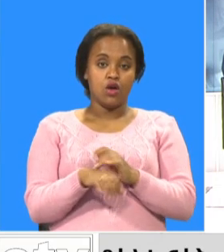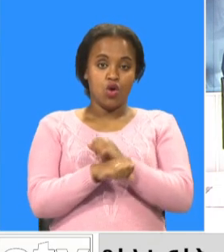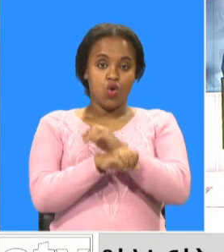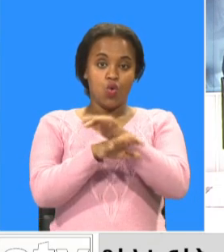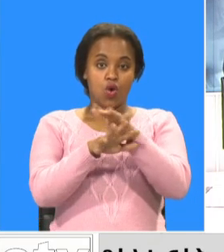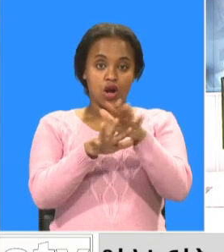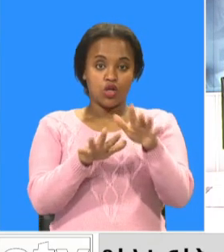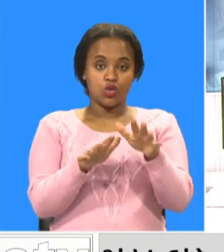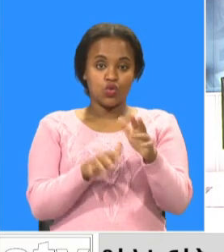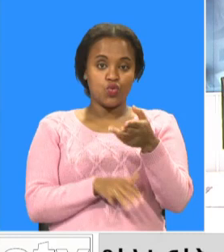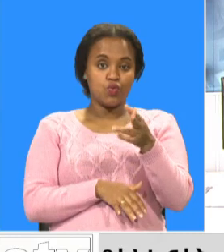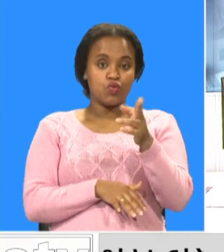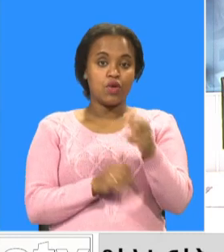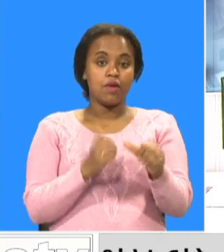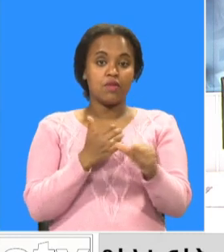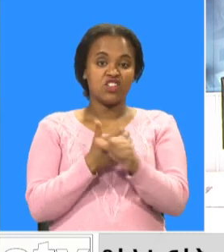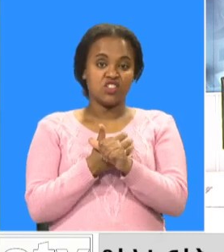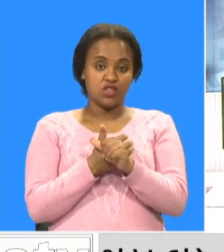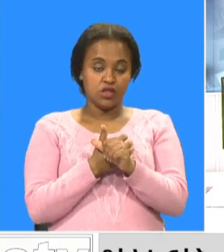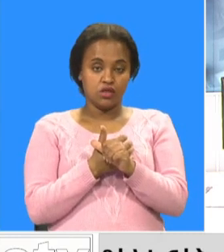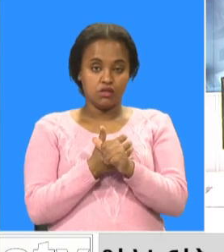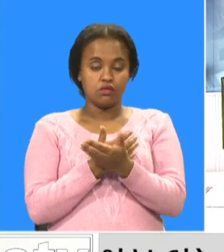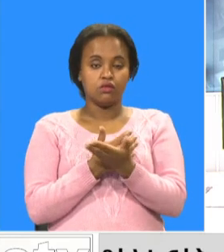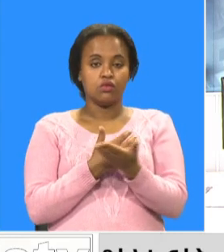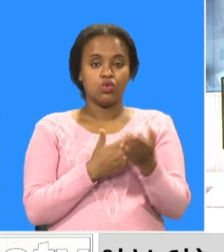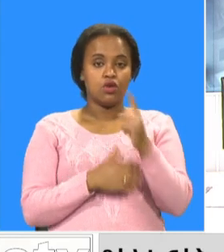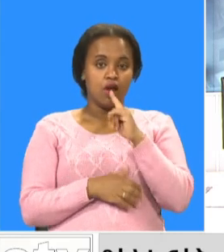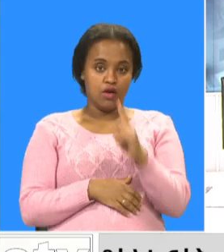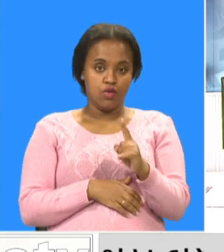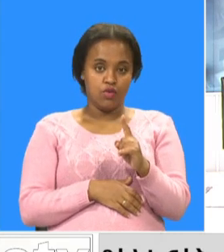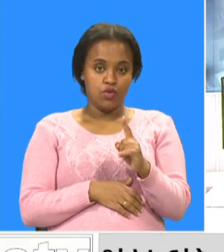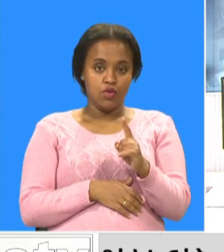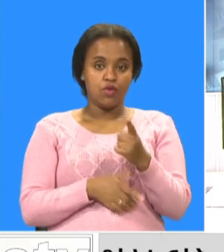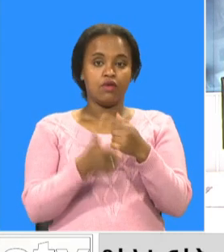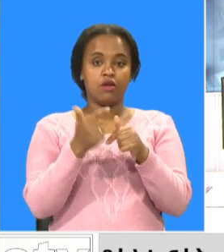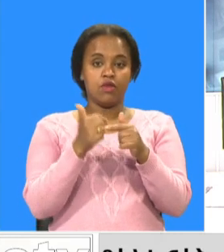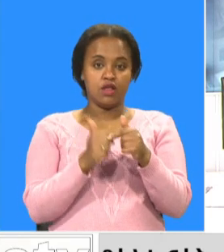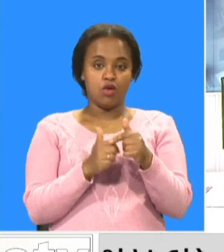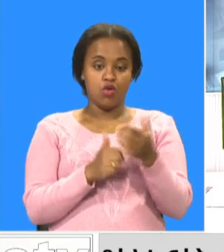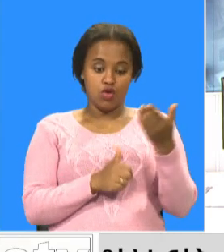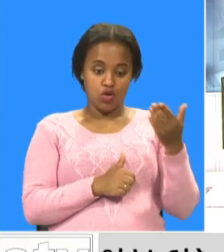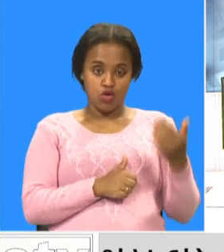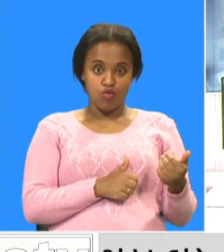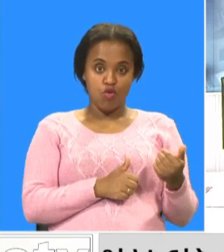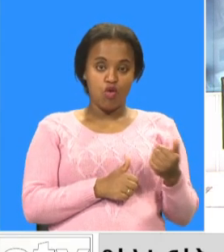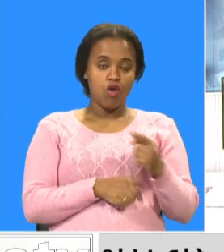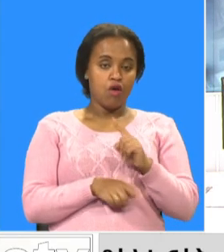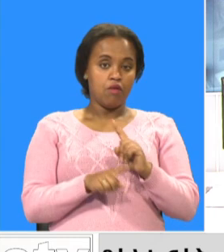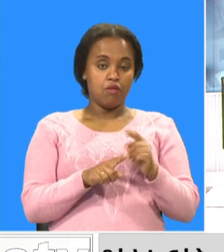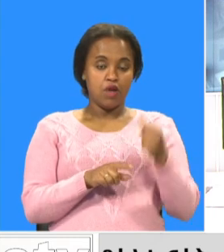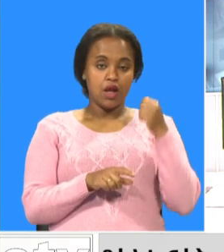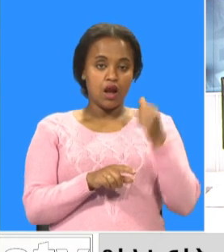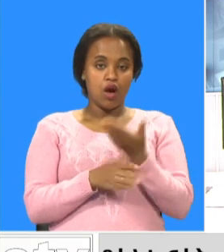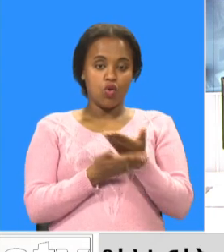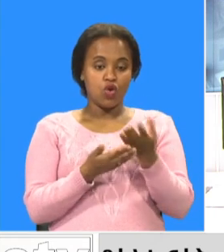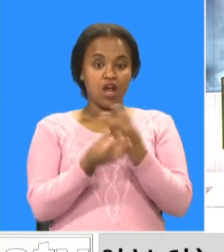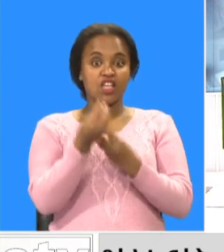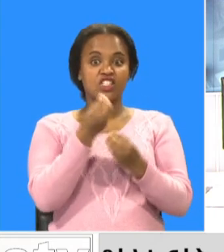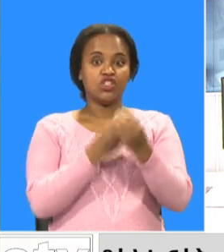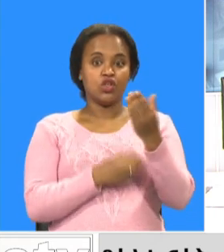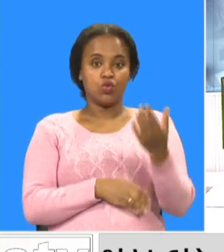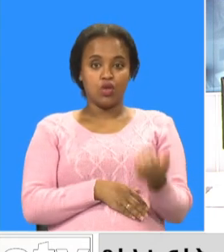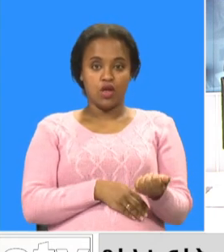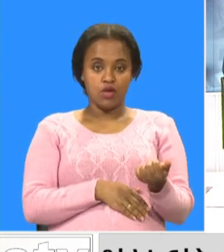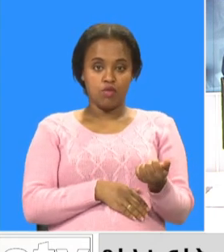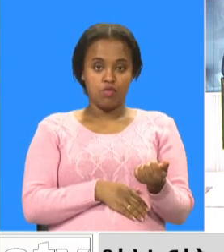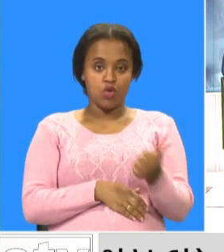ወረርሽኝ በኢመርጀንሲ ጉዳይ ነው የመጣው። ቀድሞ ለሌላ አገልግሎት በየስፔር ፓርቱ በየምኑ ሲሸጡ የነበሩ